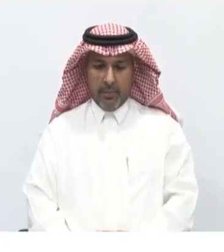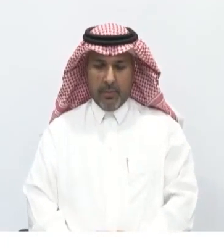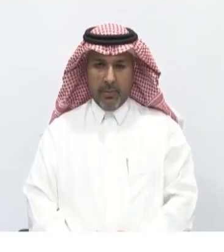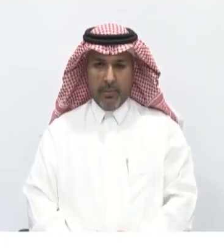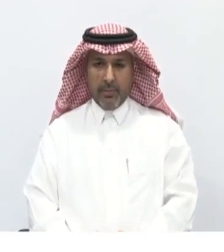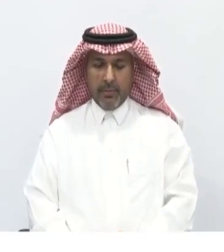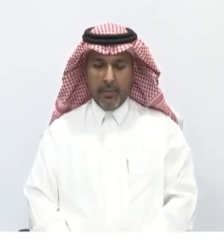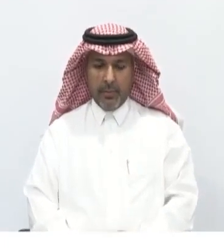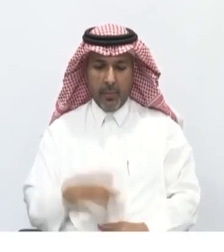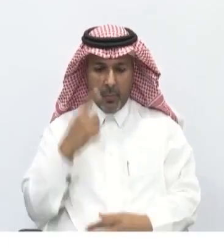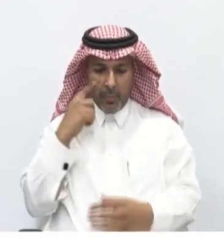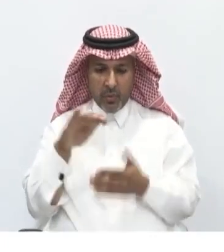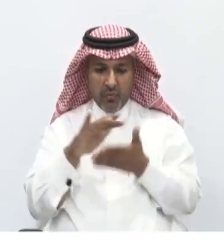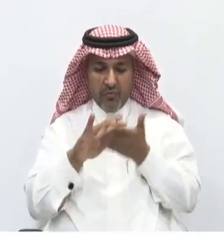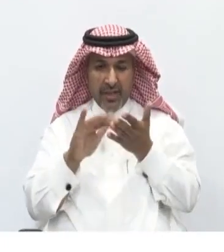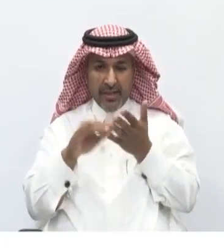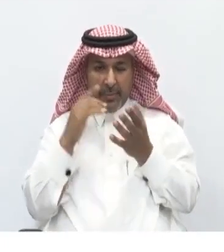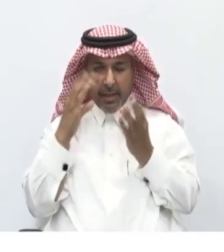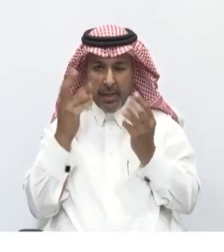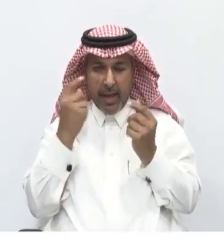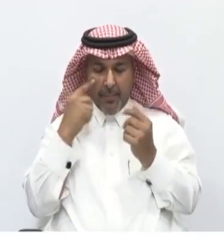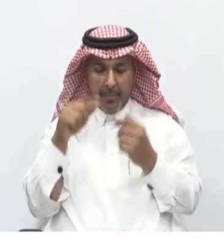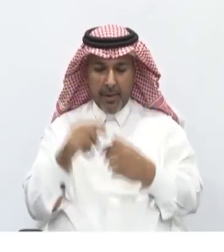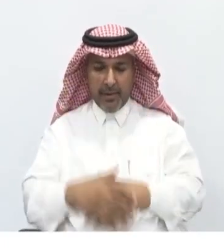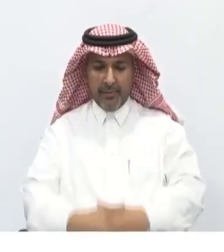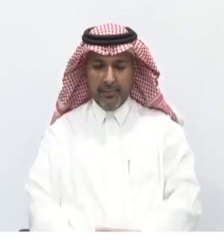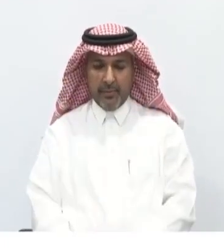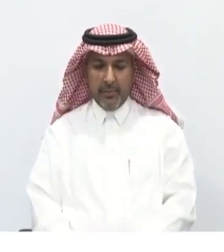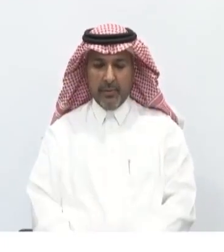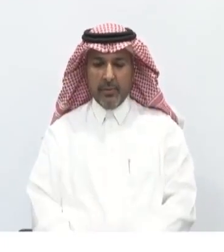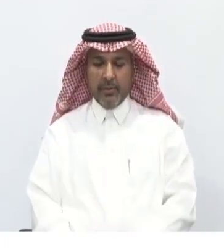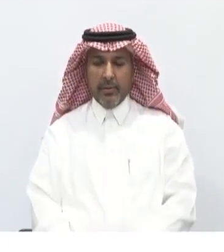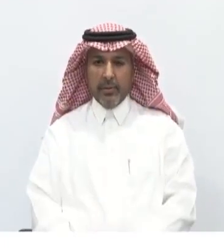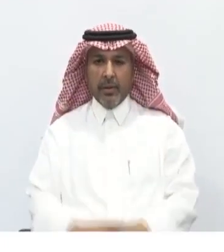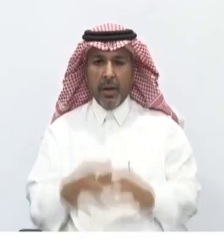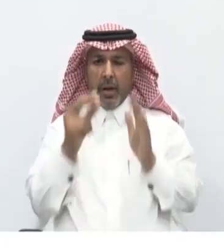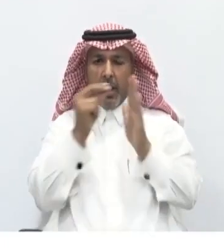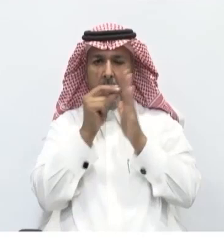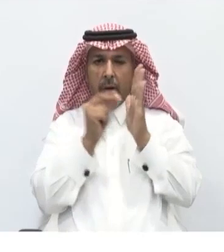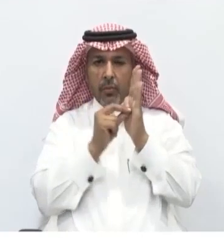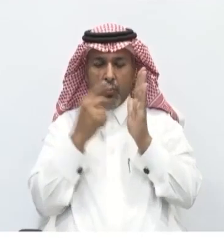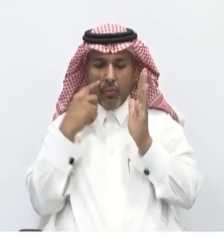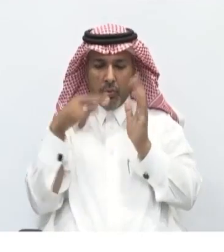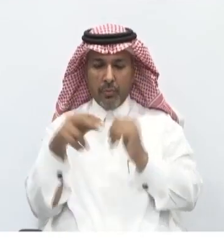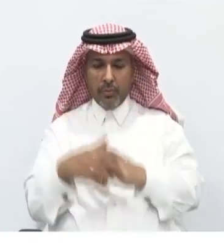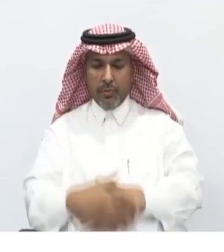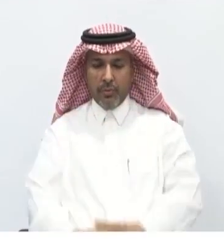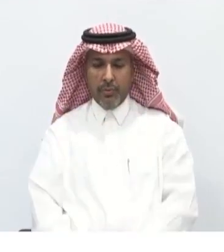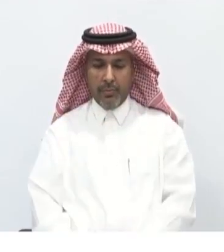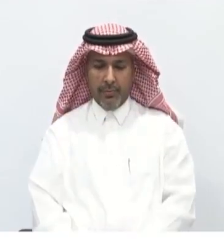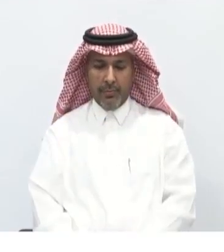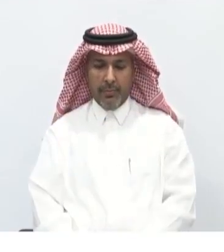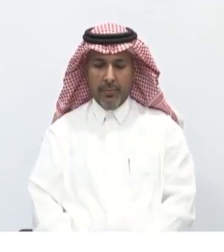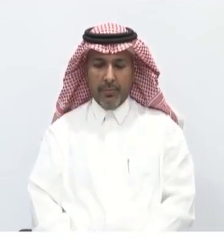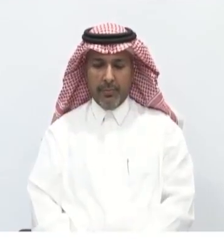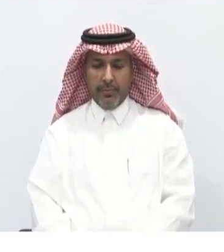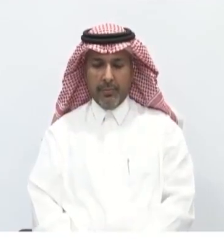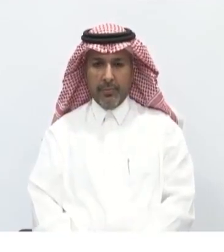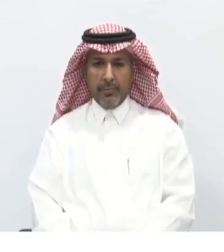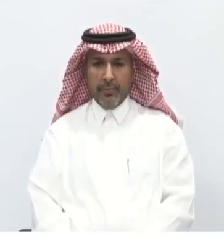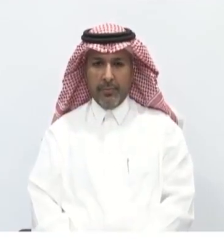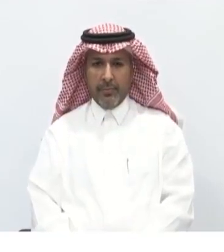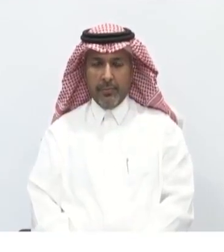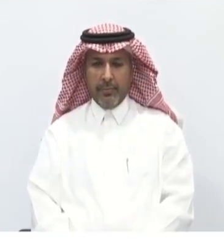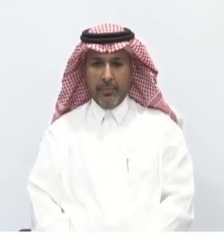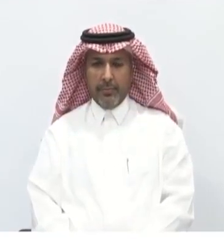الكيميائيه على قانون حفظ الكتله قلنا ما هو قانون حفظ الكتله على ان الماده لا تفنى ولا